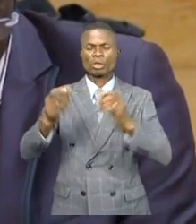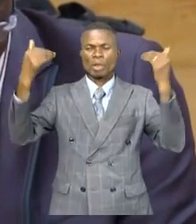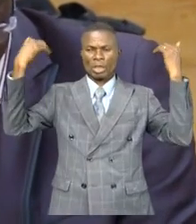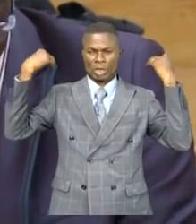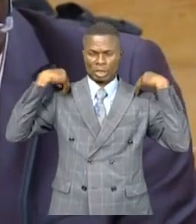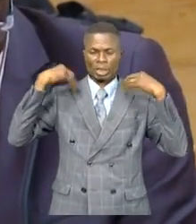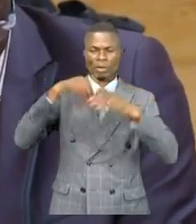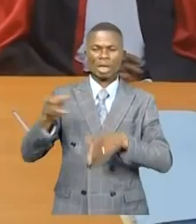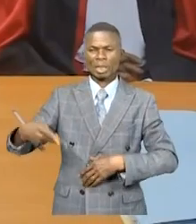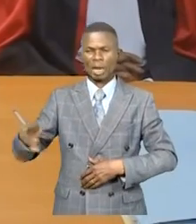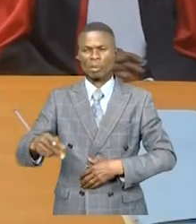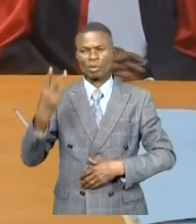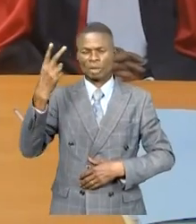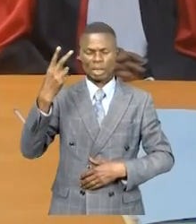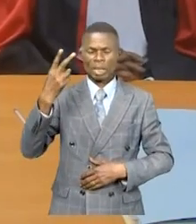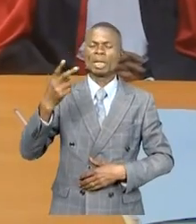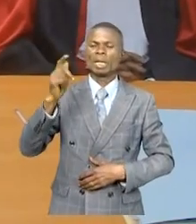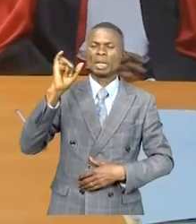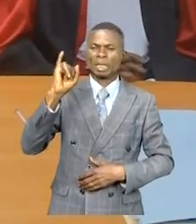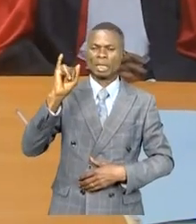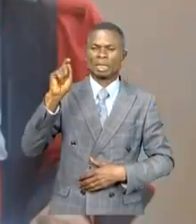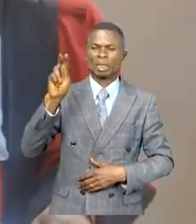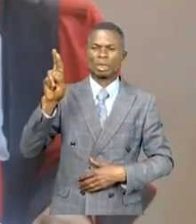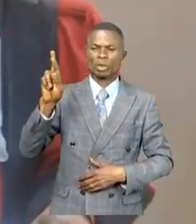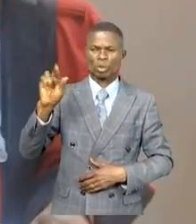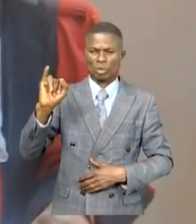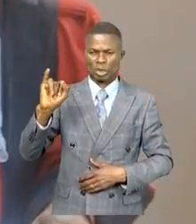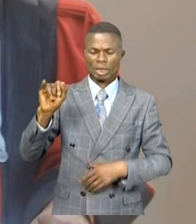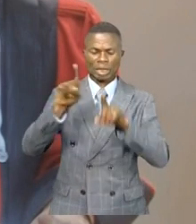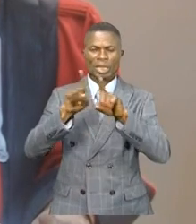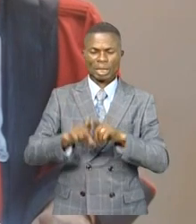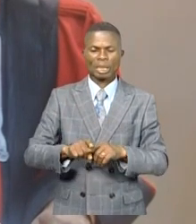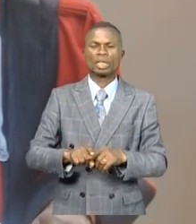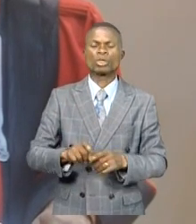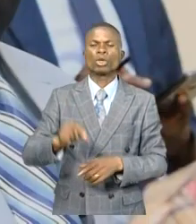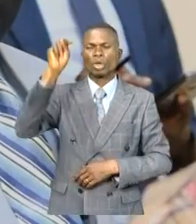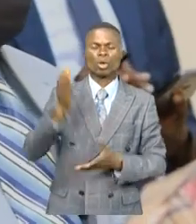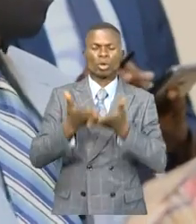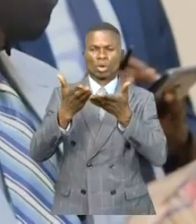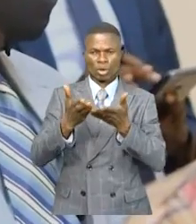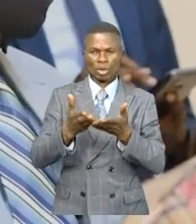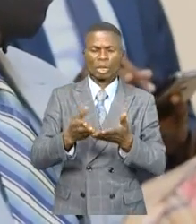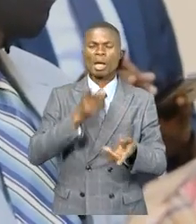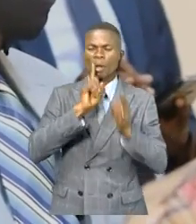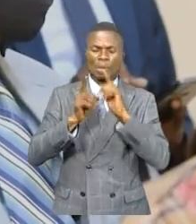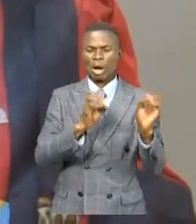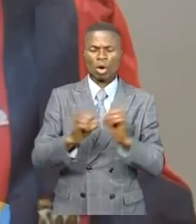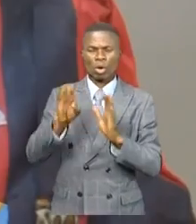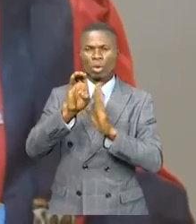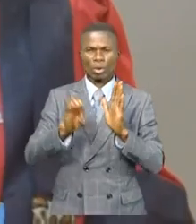Nord Kivu et de l'Ituri ont constitué la raison de la requête introduite en bonne et due forme par le président de la